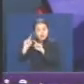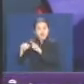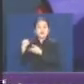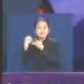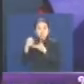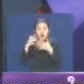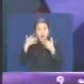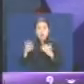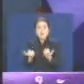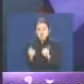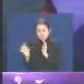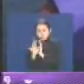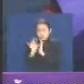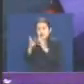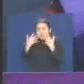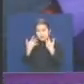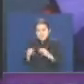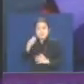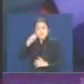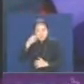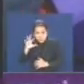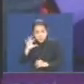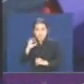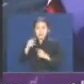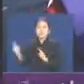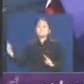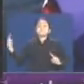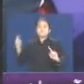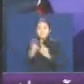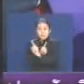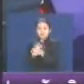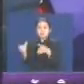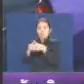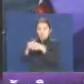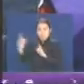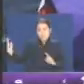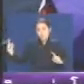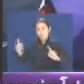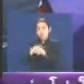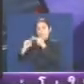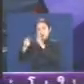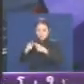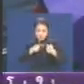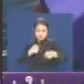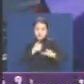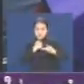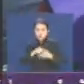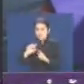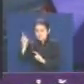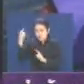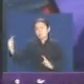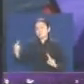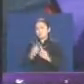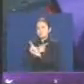วันนี้จะเป็นวันสุดท้ายแล้วค่ะที่พวกเขาจะต้องเดินทางกลับไปสับเปลี่ยนกับทีมชาวต่างชาติชุดใหม่ที่จะสมัครใจมาช่วยน้ำท่วมตรงจุดนี้ต่อไป